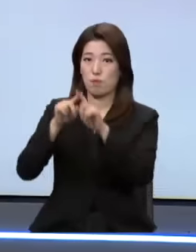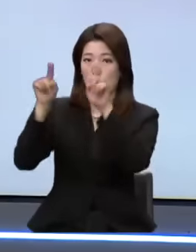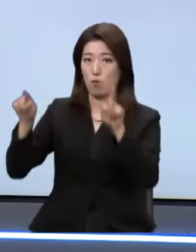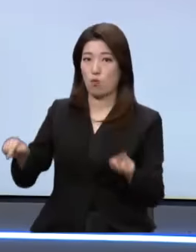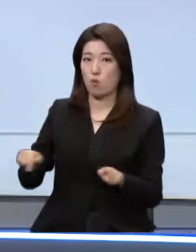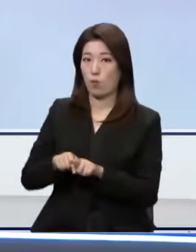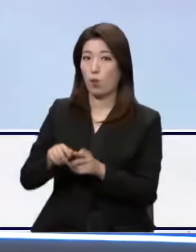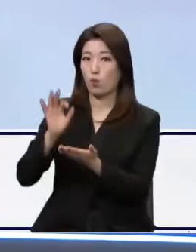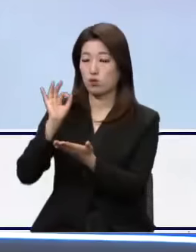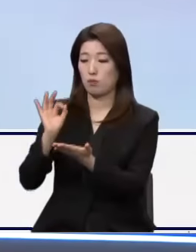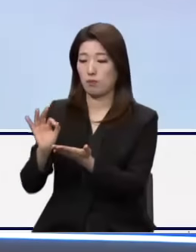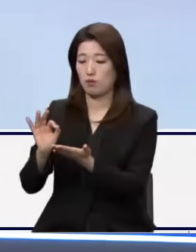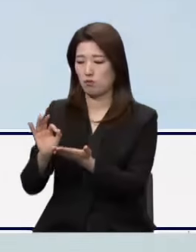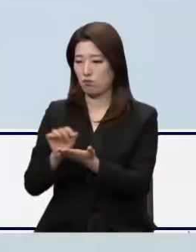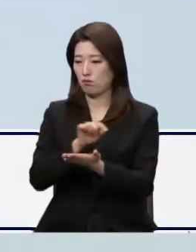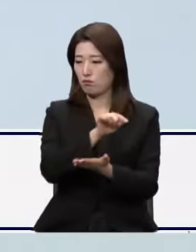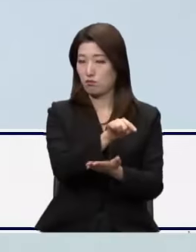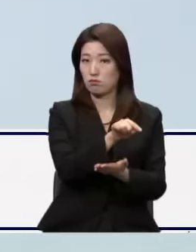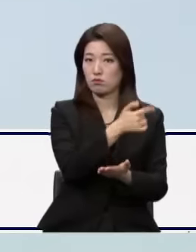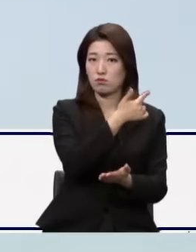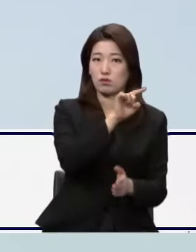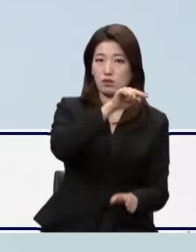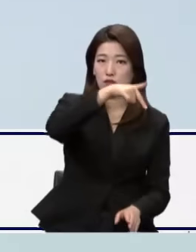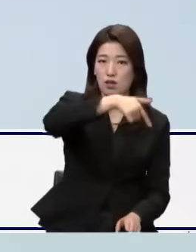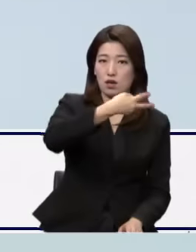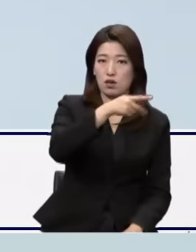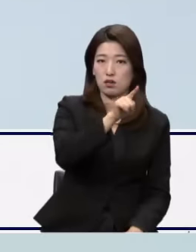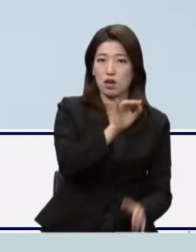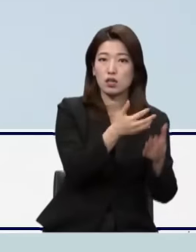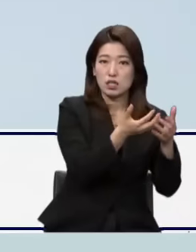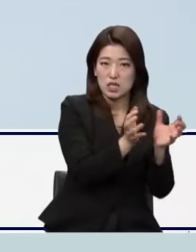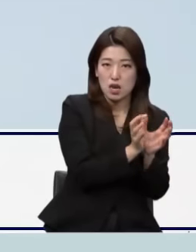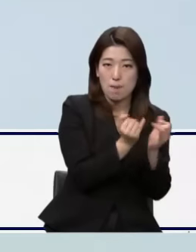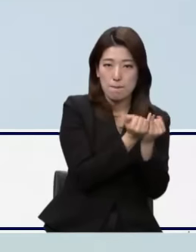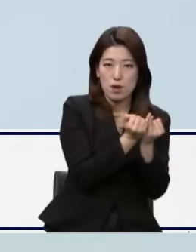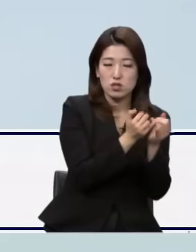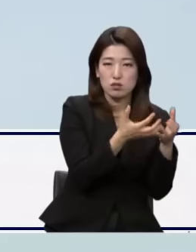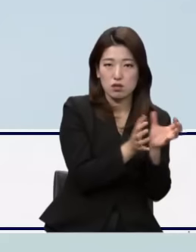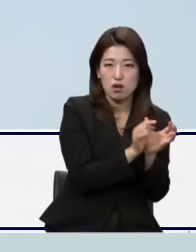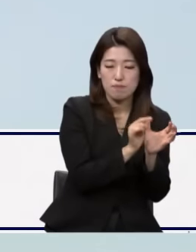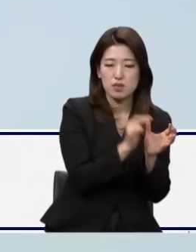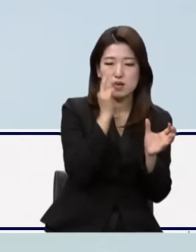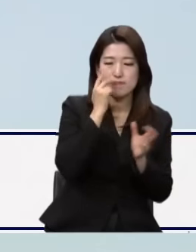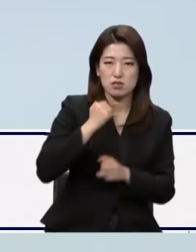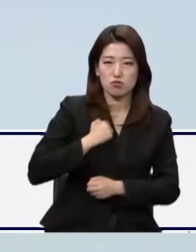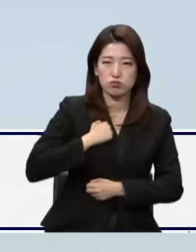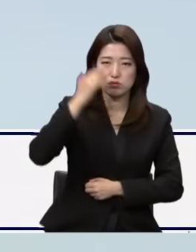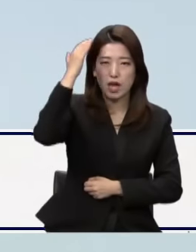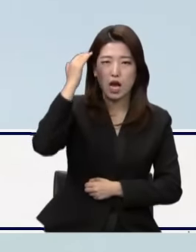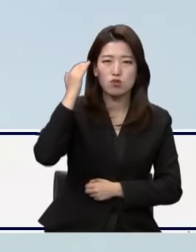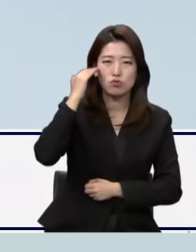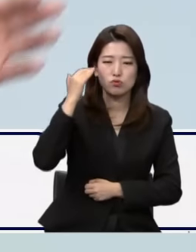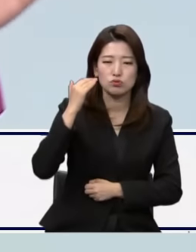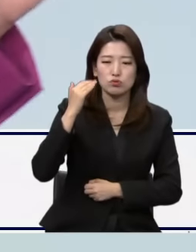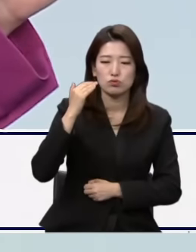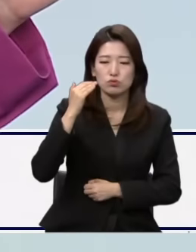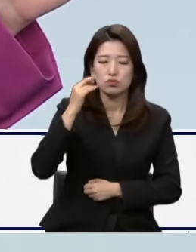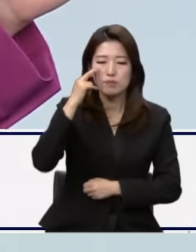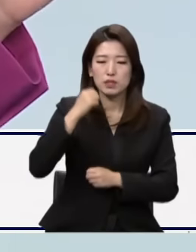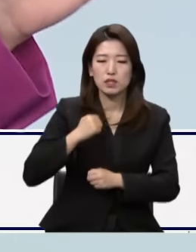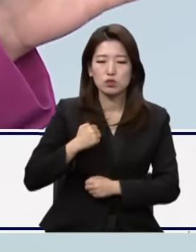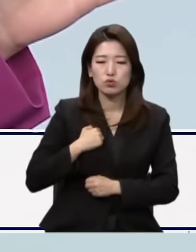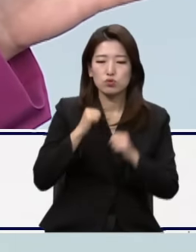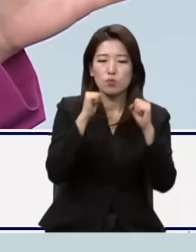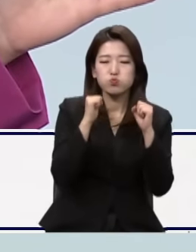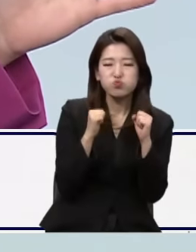있었다고 얘기를 했습니다 장현주 변호사님네 이번 성상납 김준혁